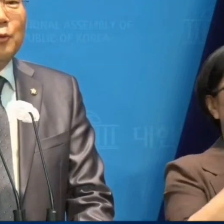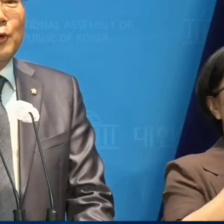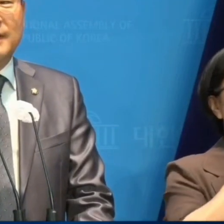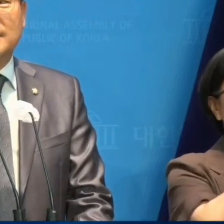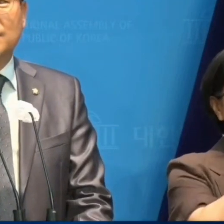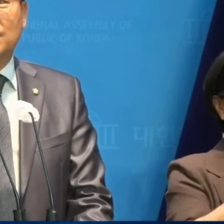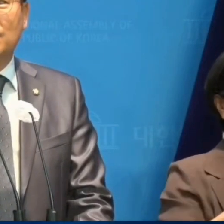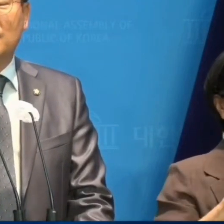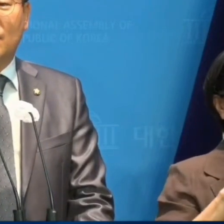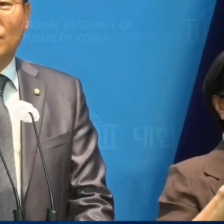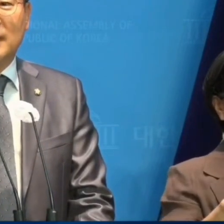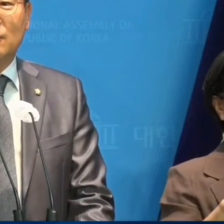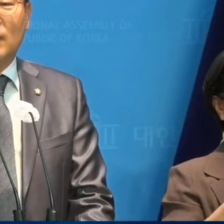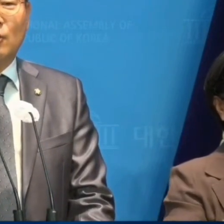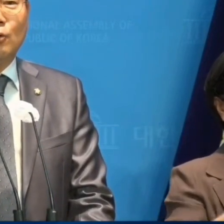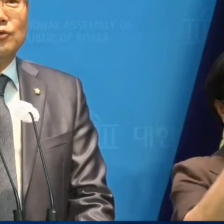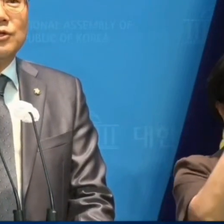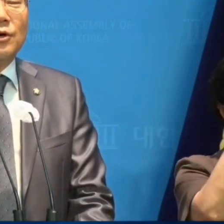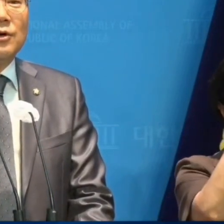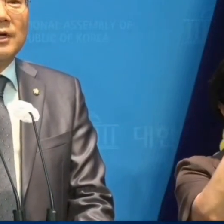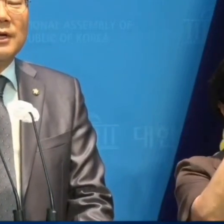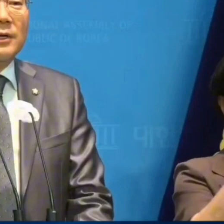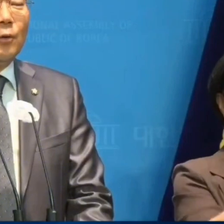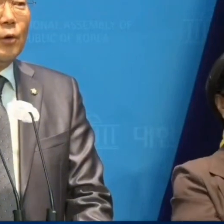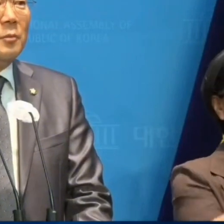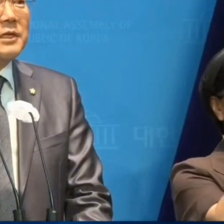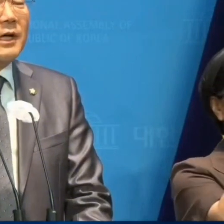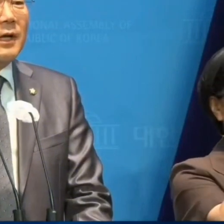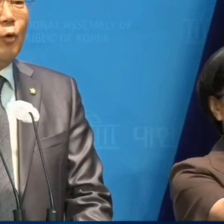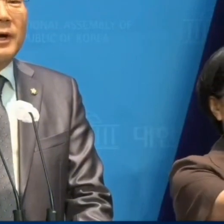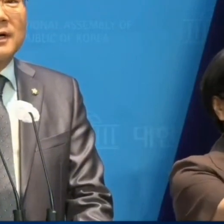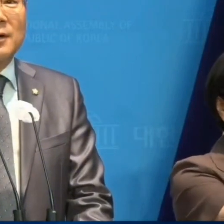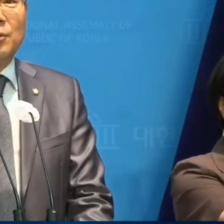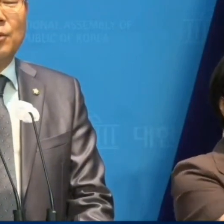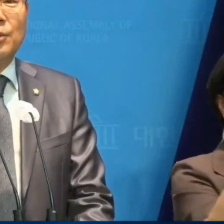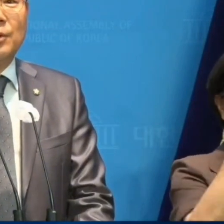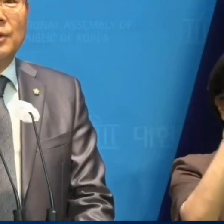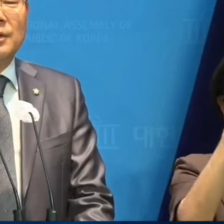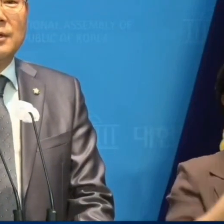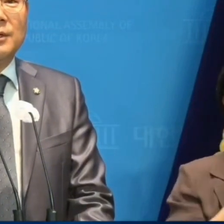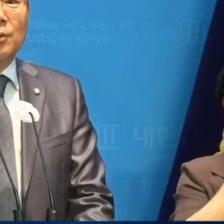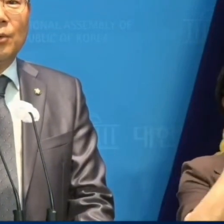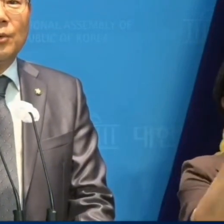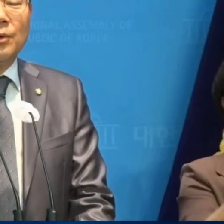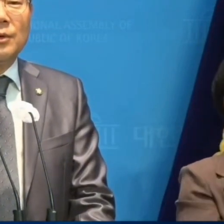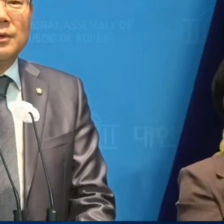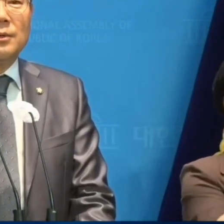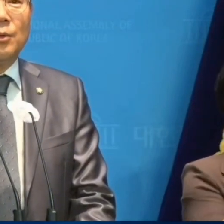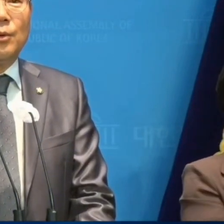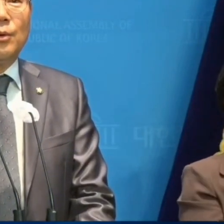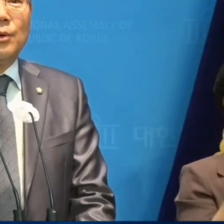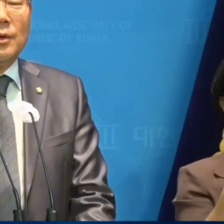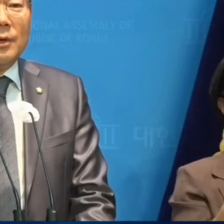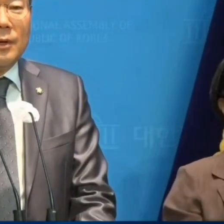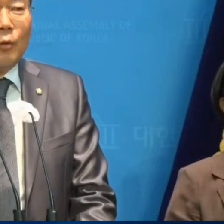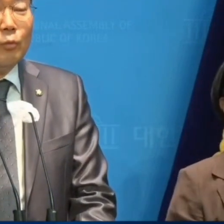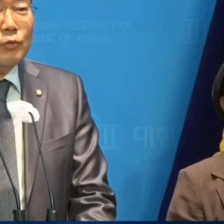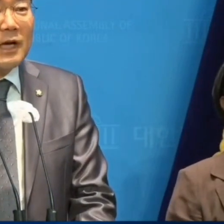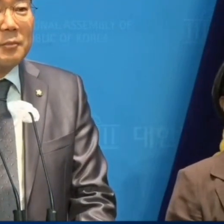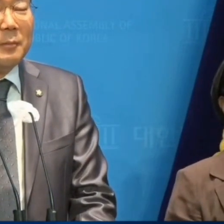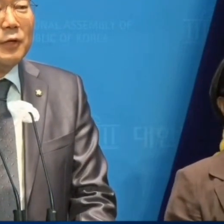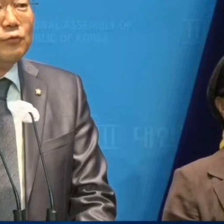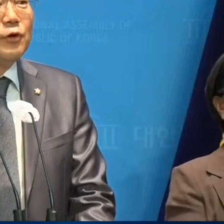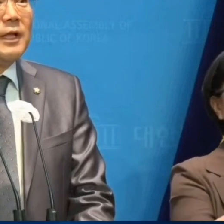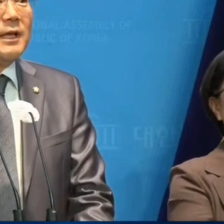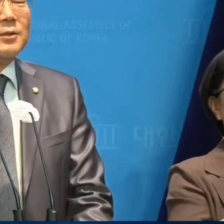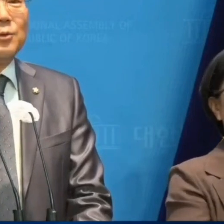피의사실 공표에 대해서 경찰과 공수처 그리고 검찰에 고발을 하고 그리고 또